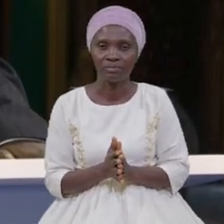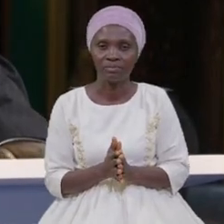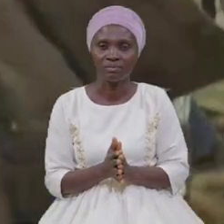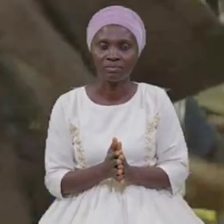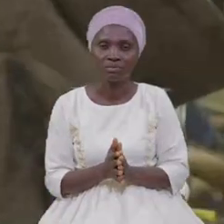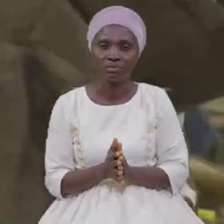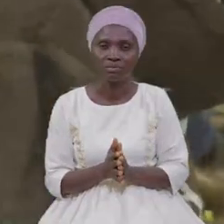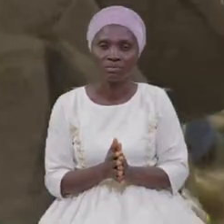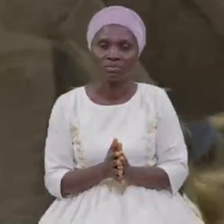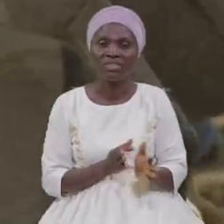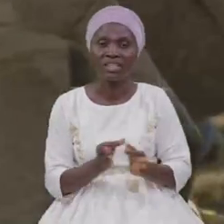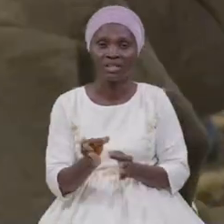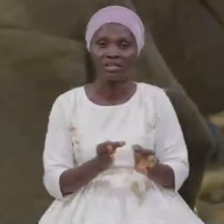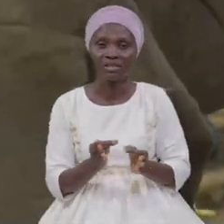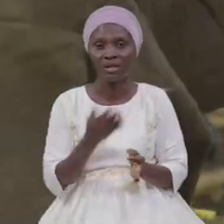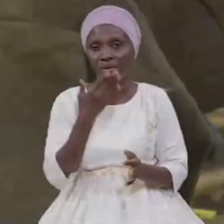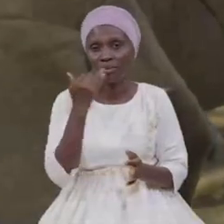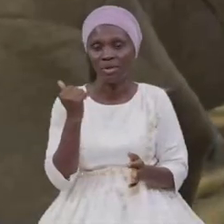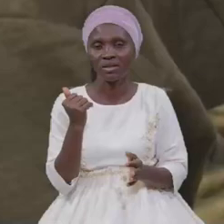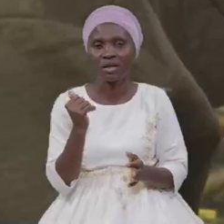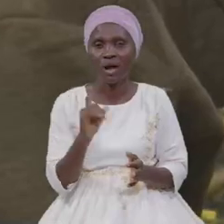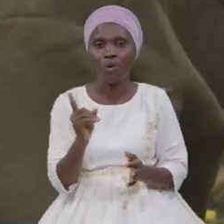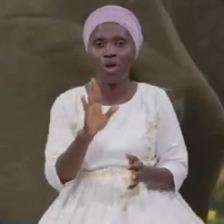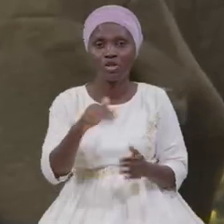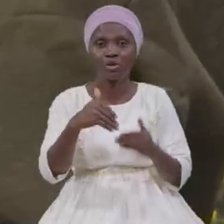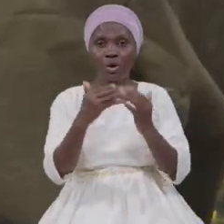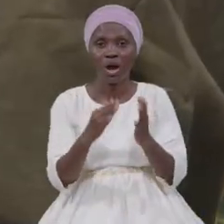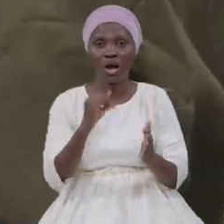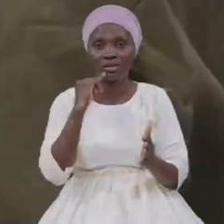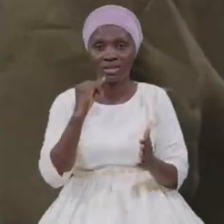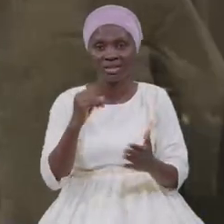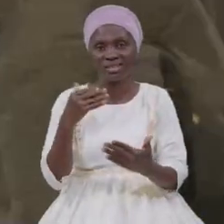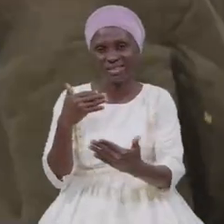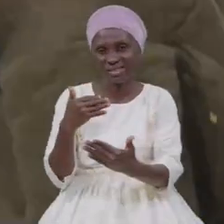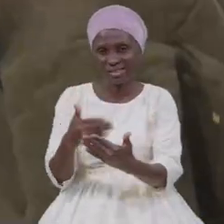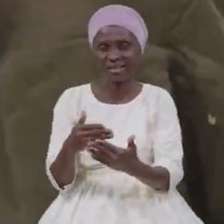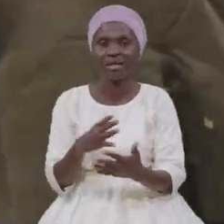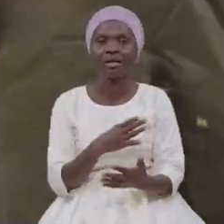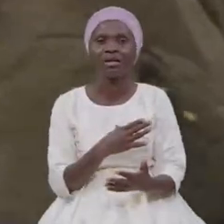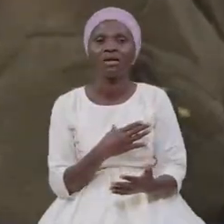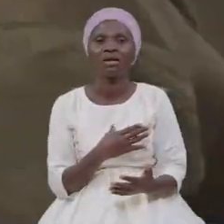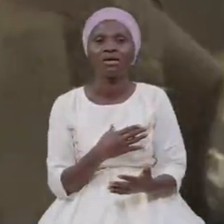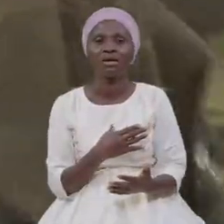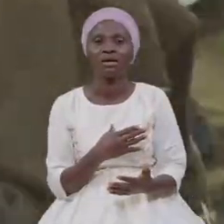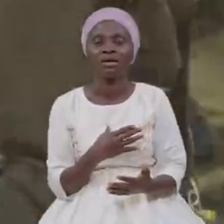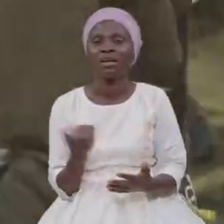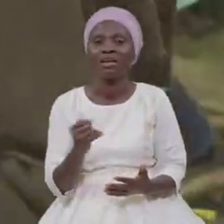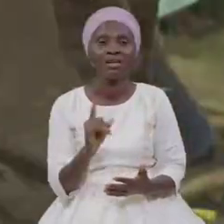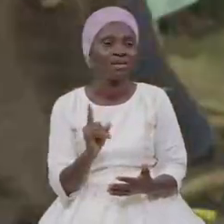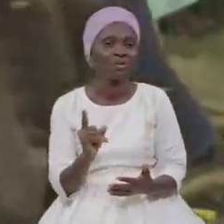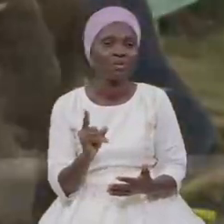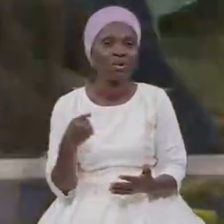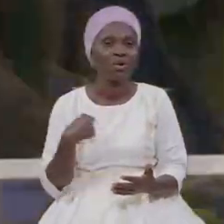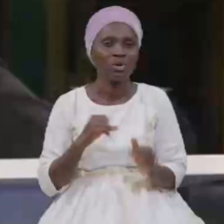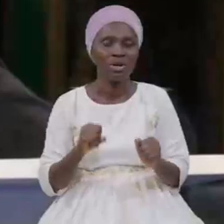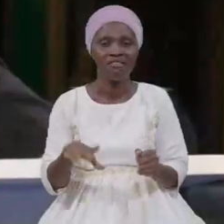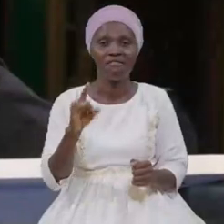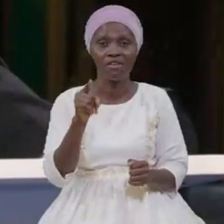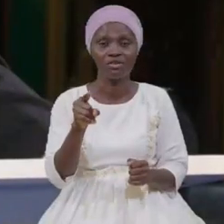Et qu'il vous donne toutes les indications nécessaires pour qu'on puisse facilement les retrouver. Parce que nous voulons les